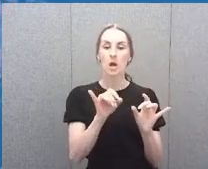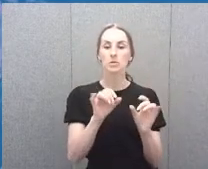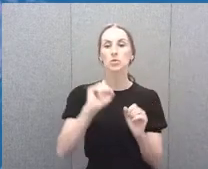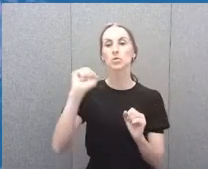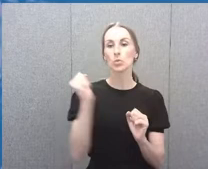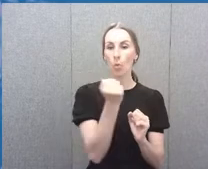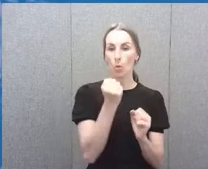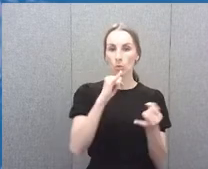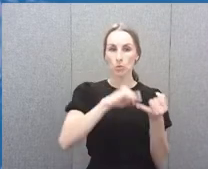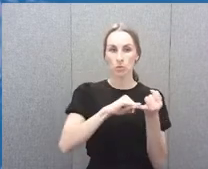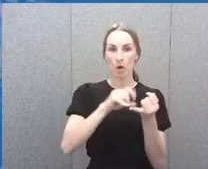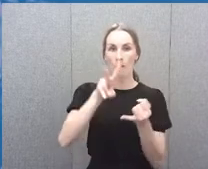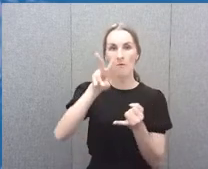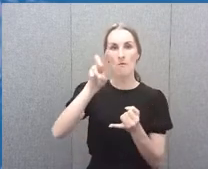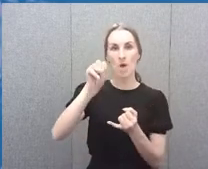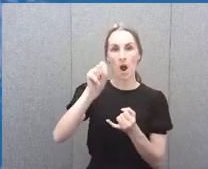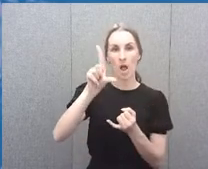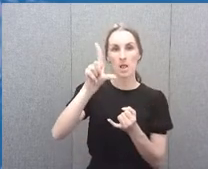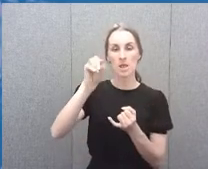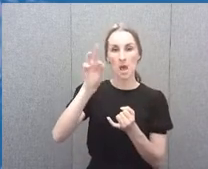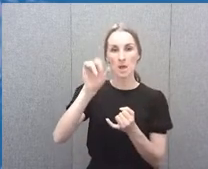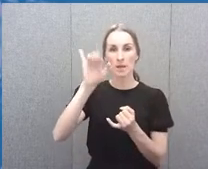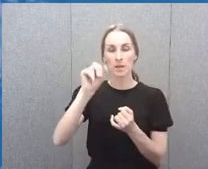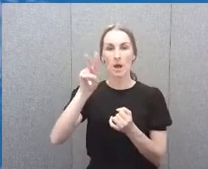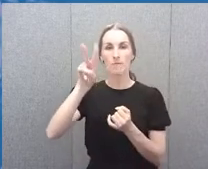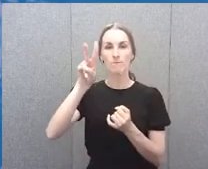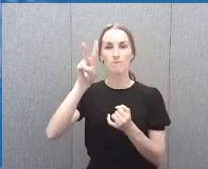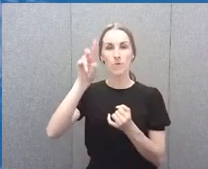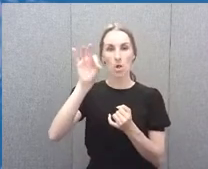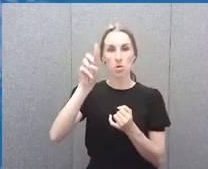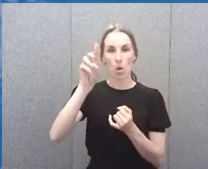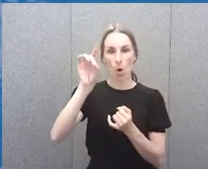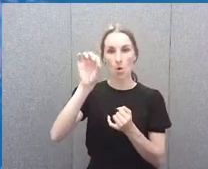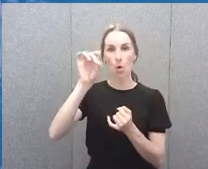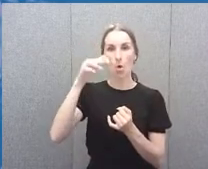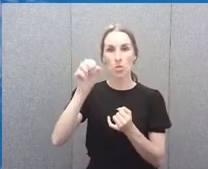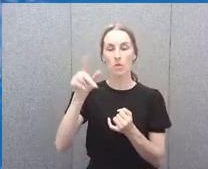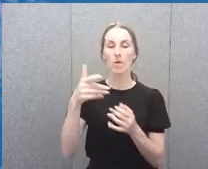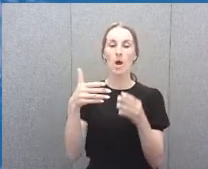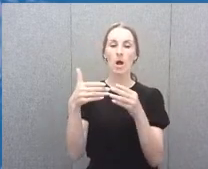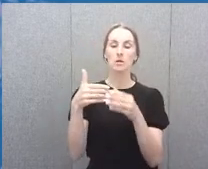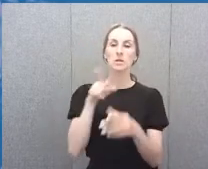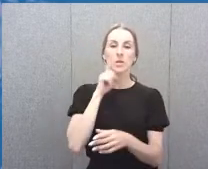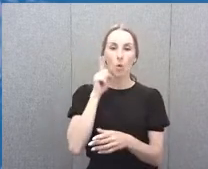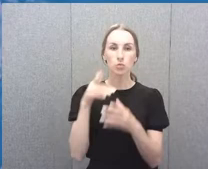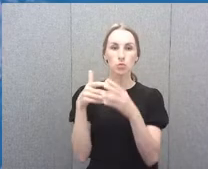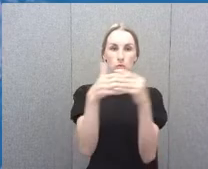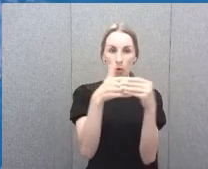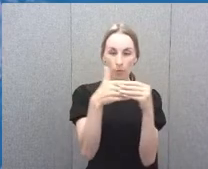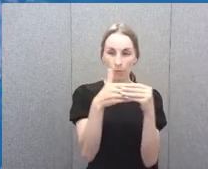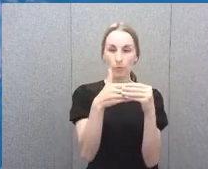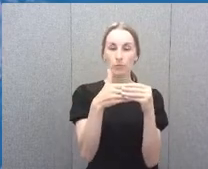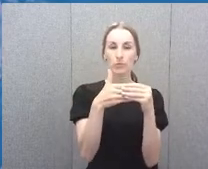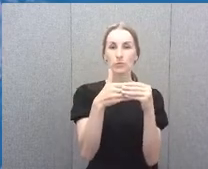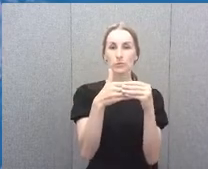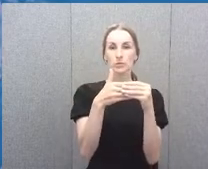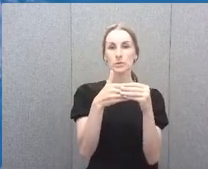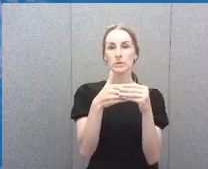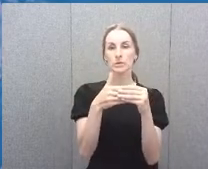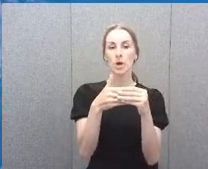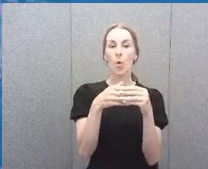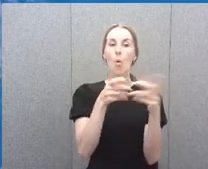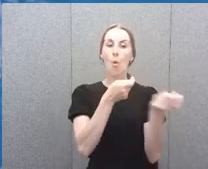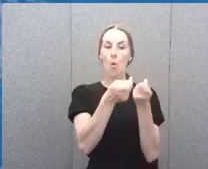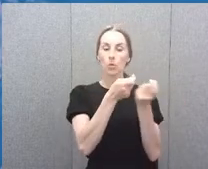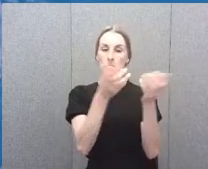первый пример, молодая женщина неправительственной организации в Беларуси, которая именно работает по гендерному